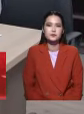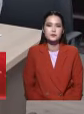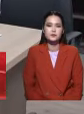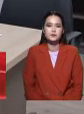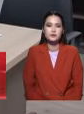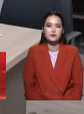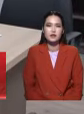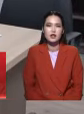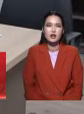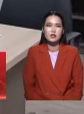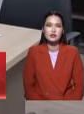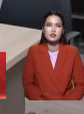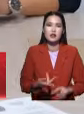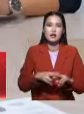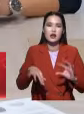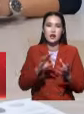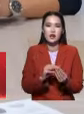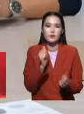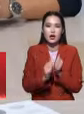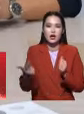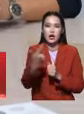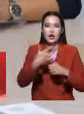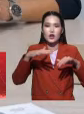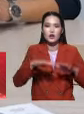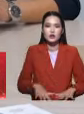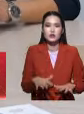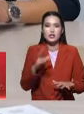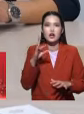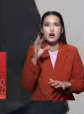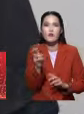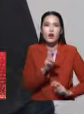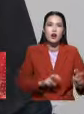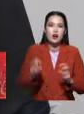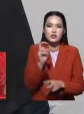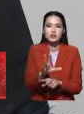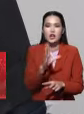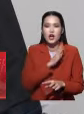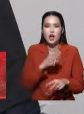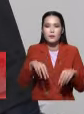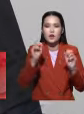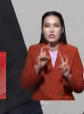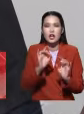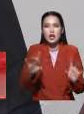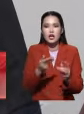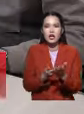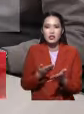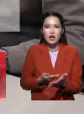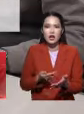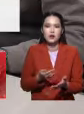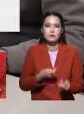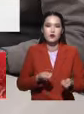Жүзін жасырып, бетін бүркемелеген бұл атыраулық әйел келін түсіріп, немере сүйген әже. Сайтта жарнама беріп, тәнін саудалап жүр.